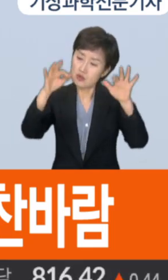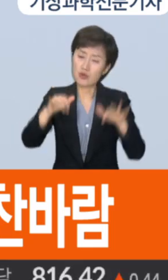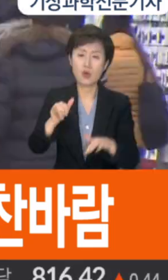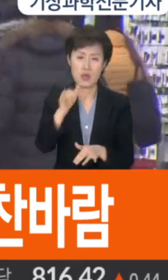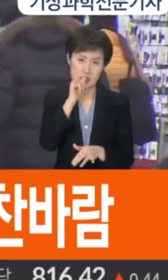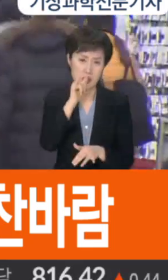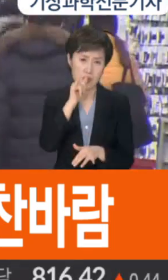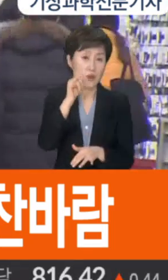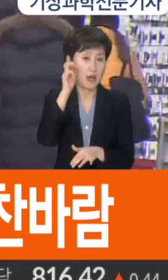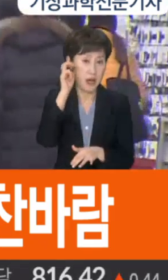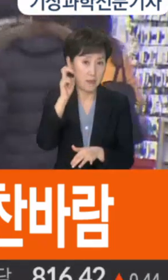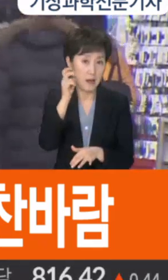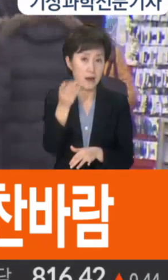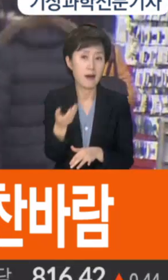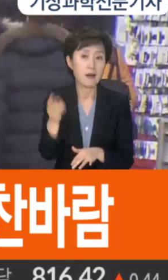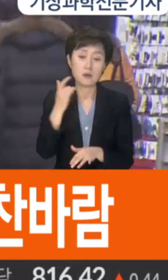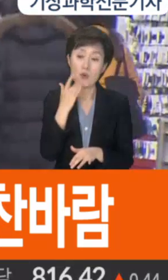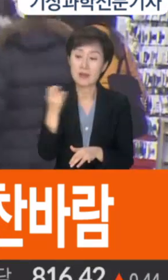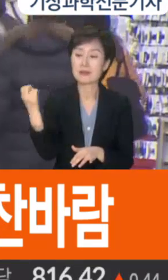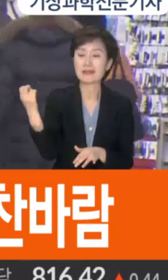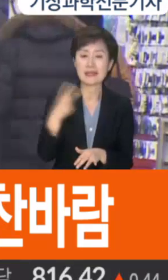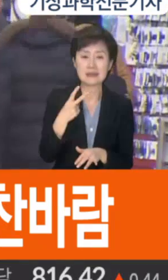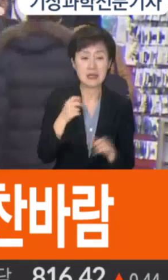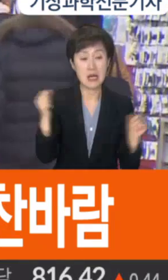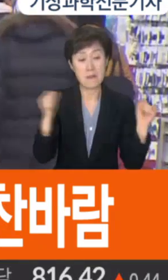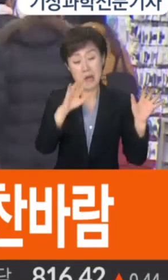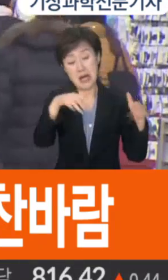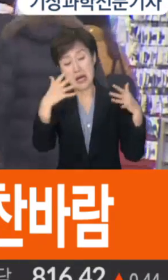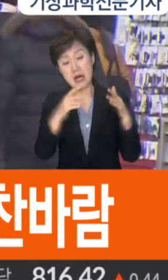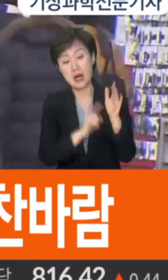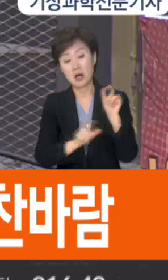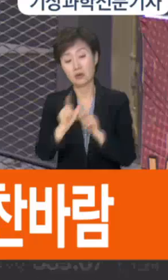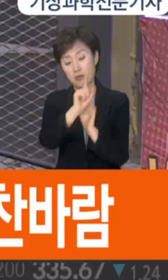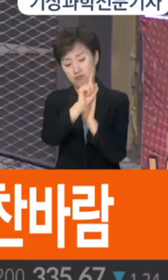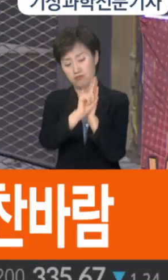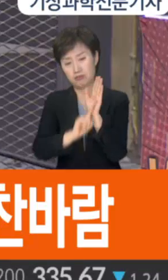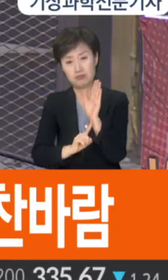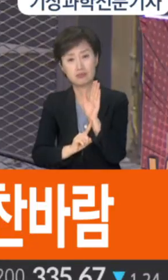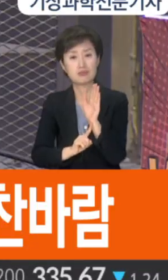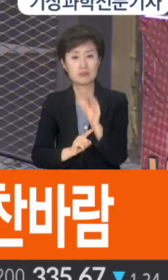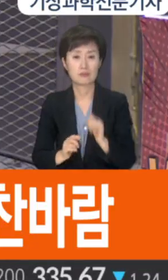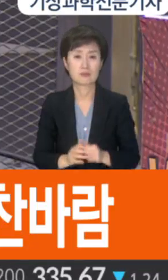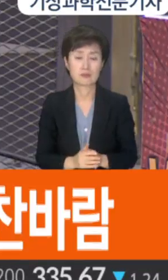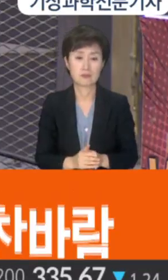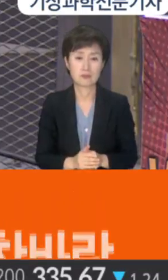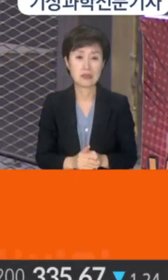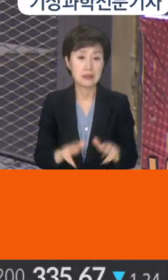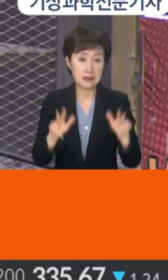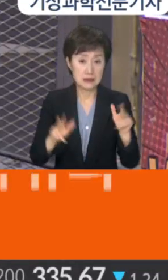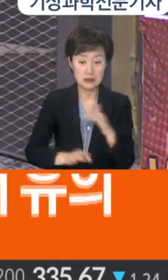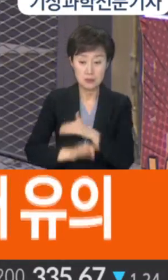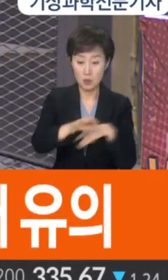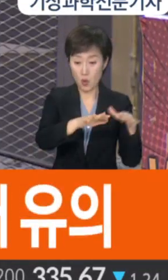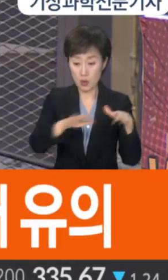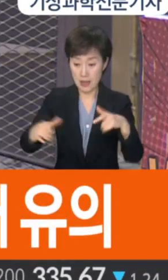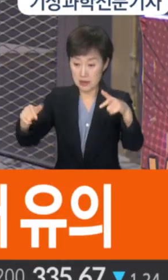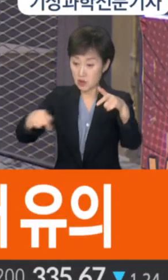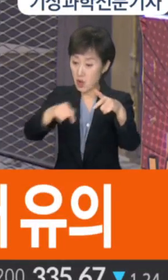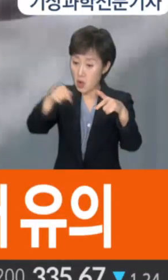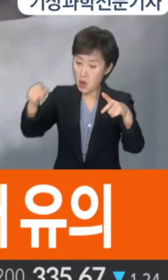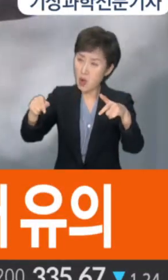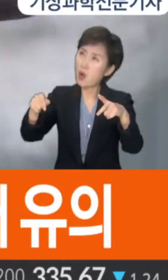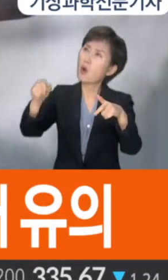내리겠는데요. 화요일부터는 다시 찬바람이 불면서 예년보다 추운 날씨가 이어지겠습니다. 현재 동해안 일대를